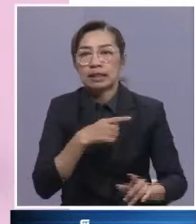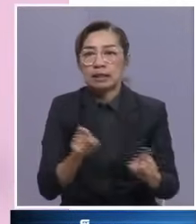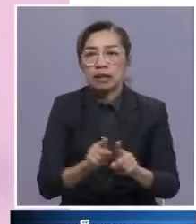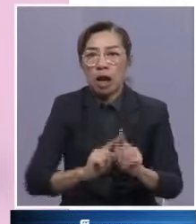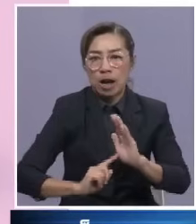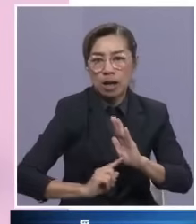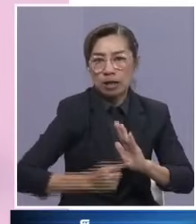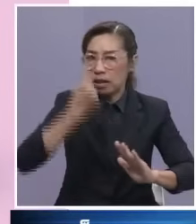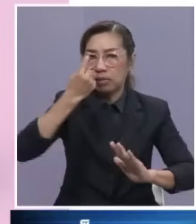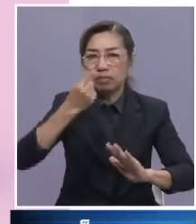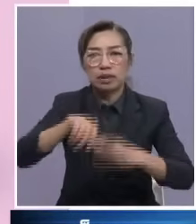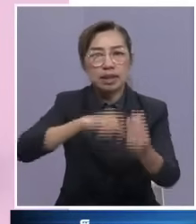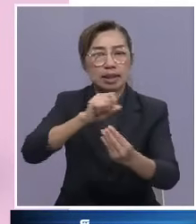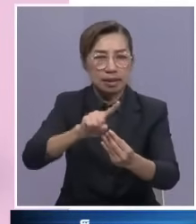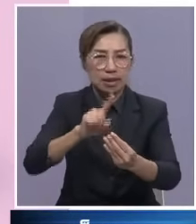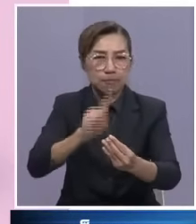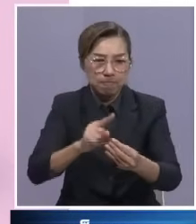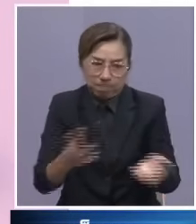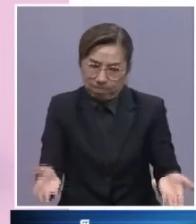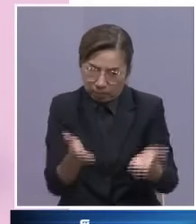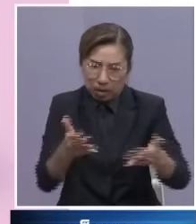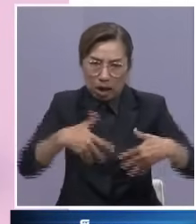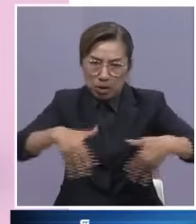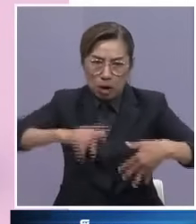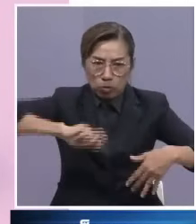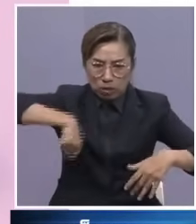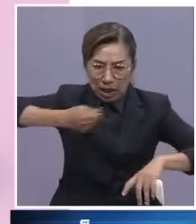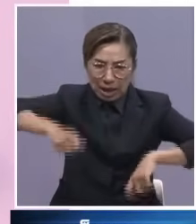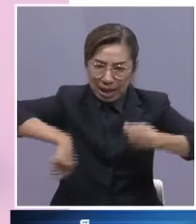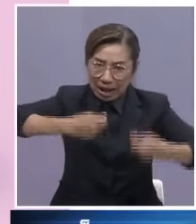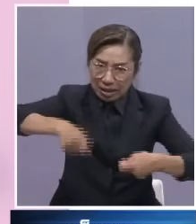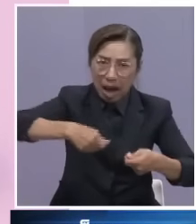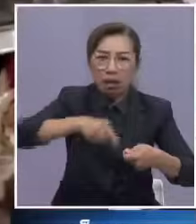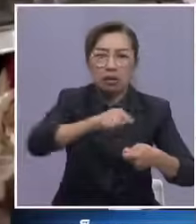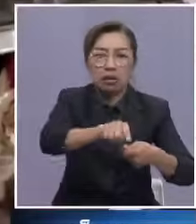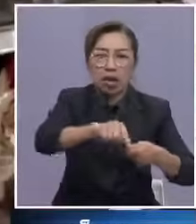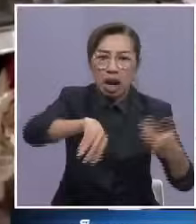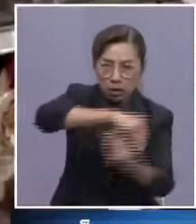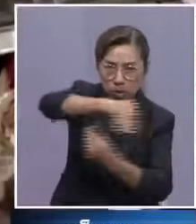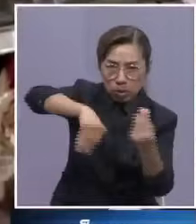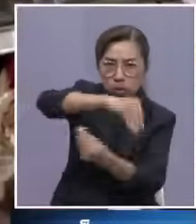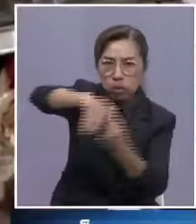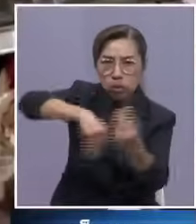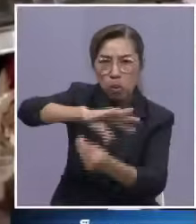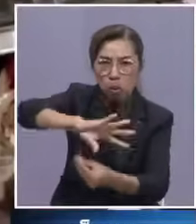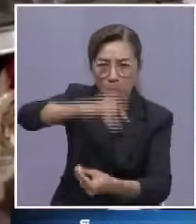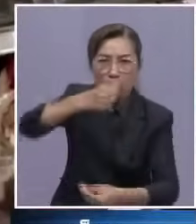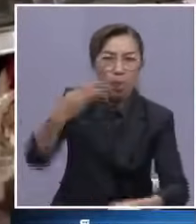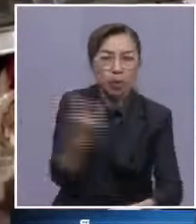ตาร์ทเครื่องยนต์ทางเศรษฐกิจกระตุ้นการใช้จ่ายฟื้นฟูและพลิกฟื้นเศรษฐกิจให้เร็วที่สุดนะครับ